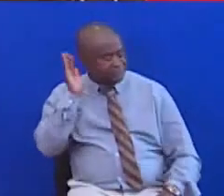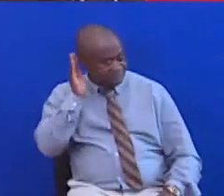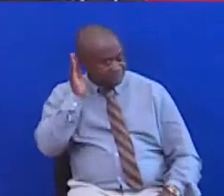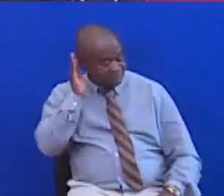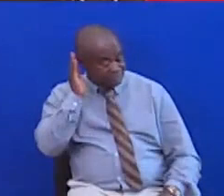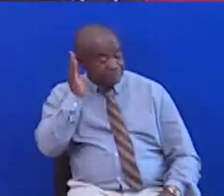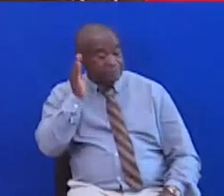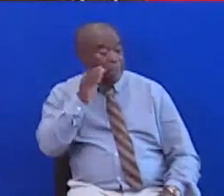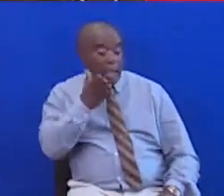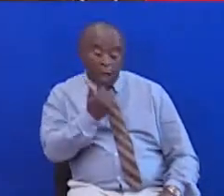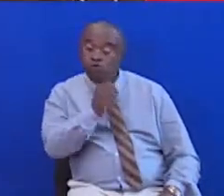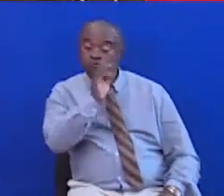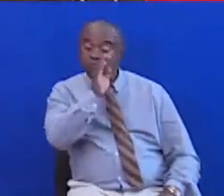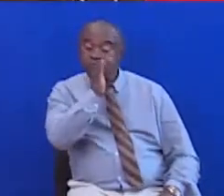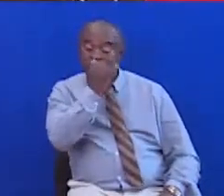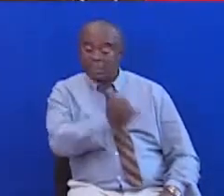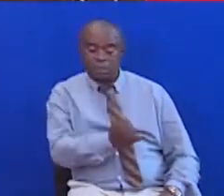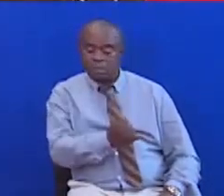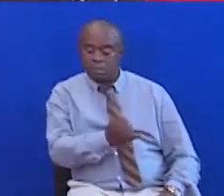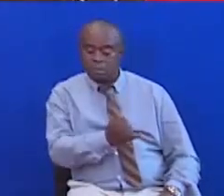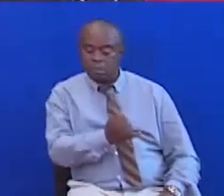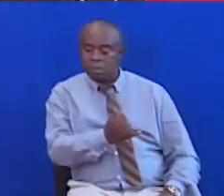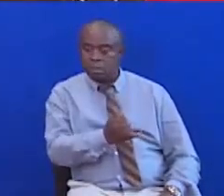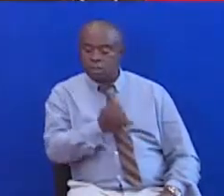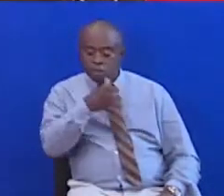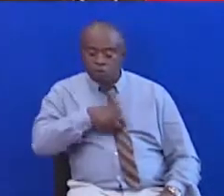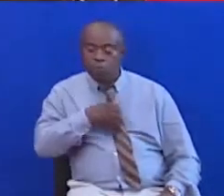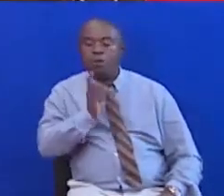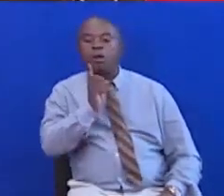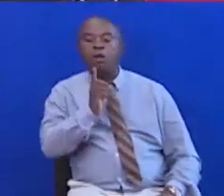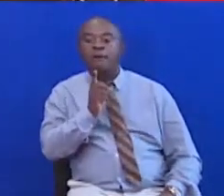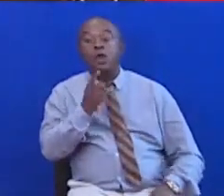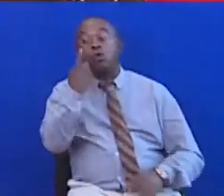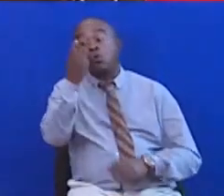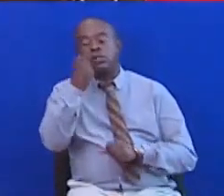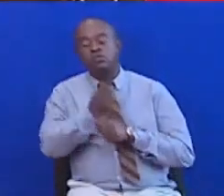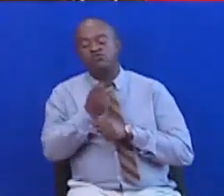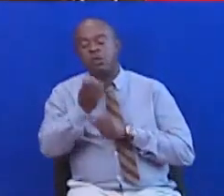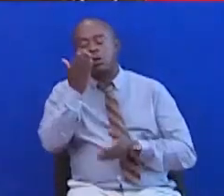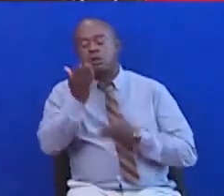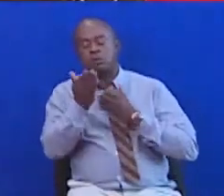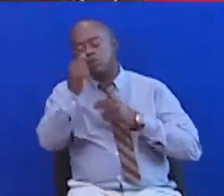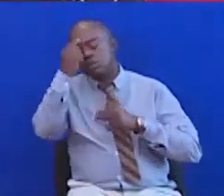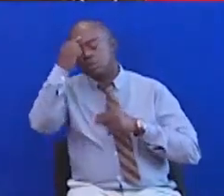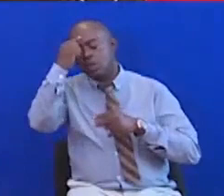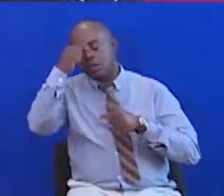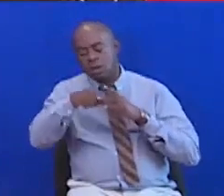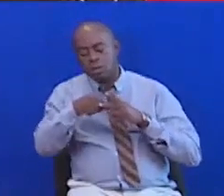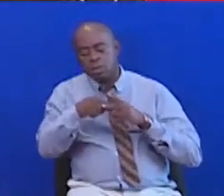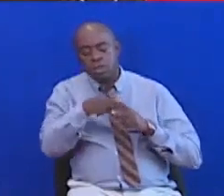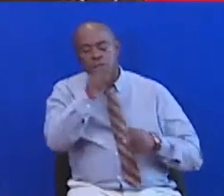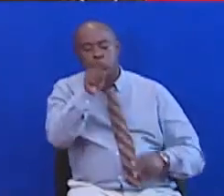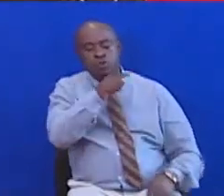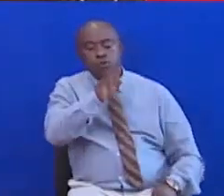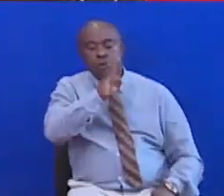mtaacha, tusikurupuke, tufanye tathmini ya kina, tulikosea